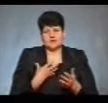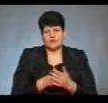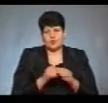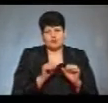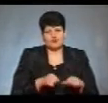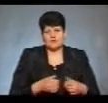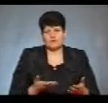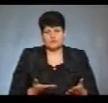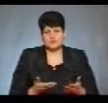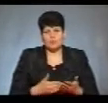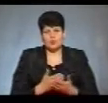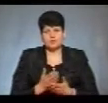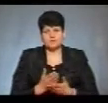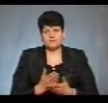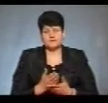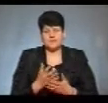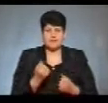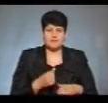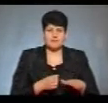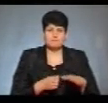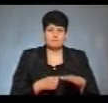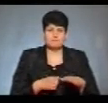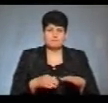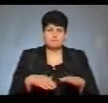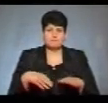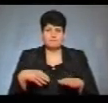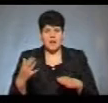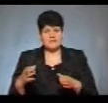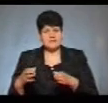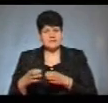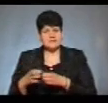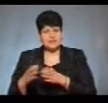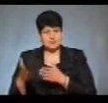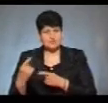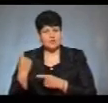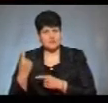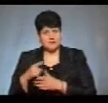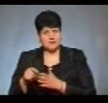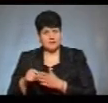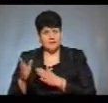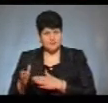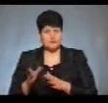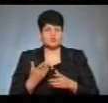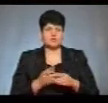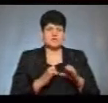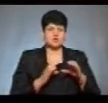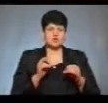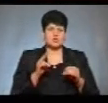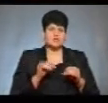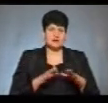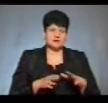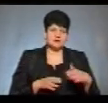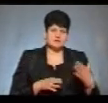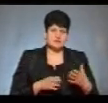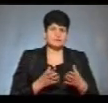Тобто, коли брати правий, скажімо, сектор, то це одне питання. Якщо це соціалісти, так як от